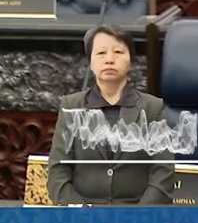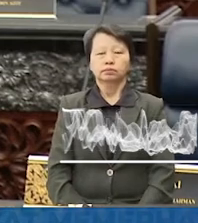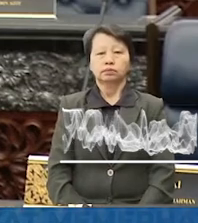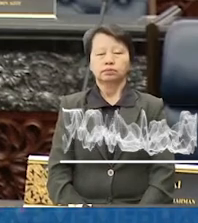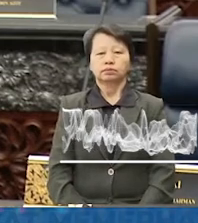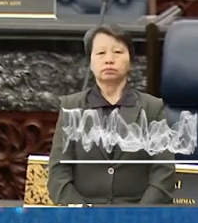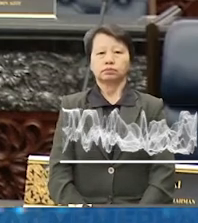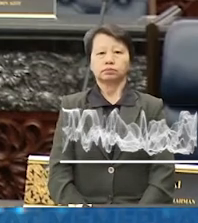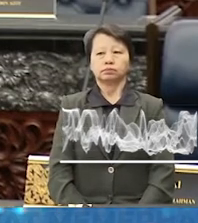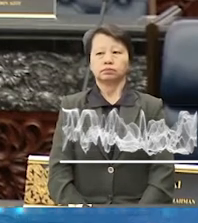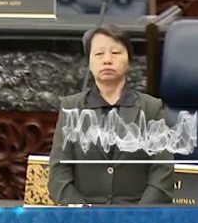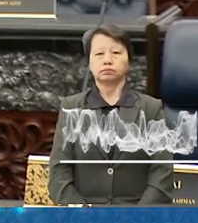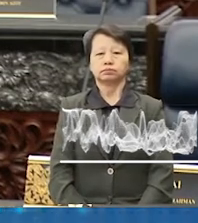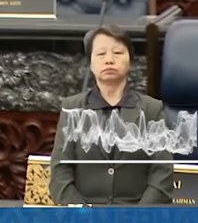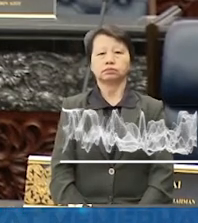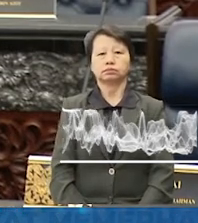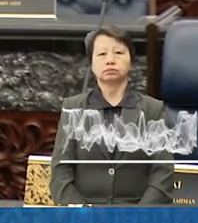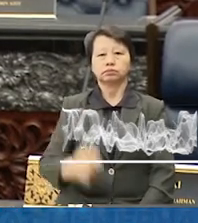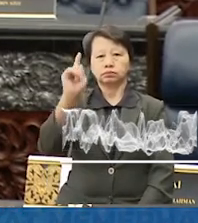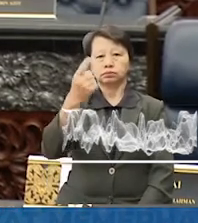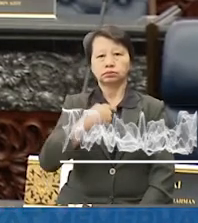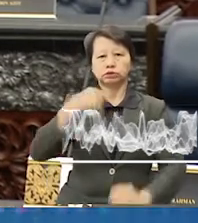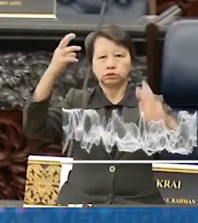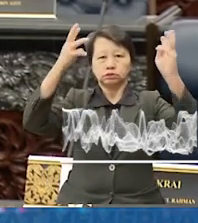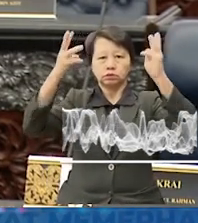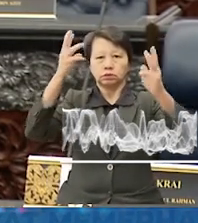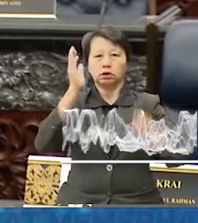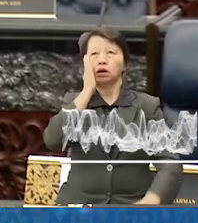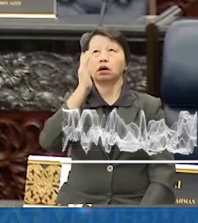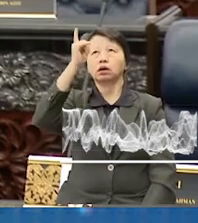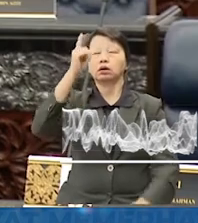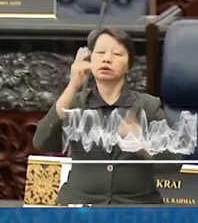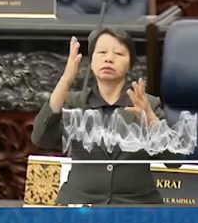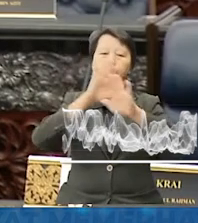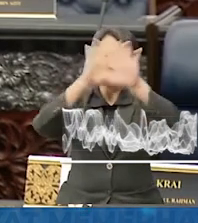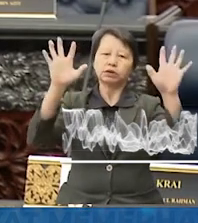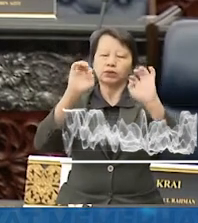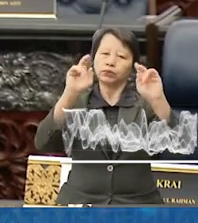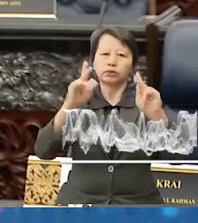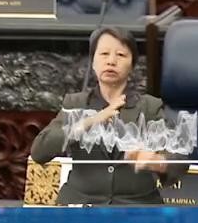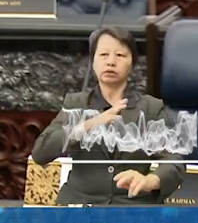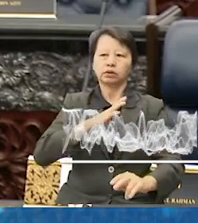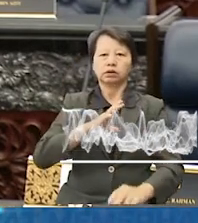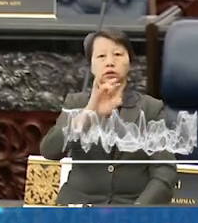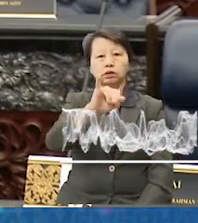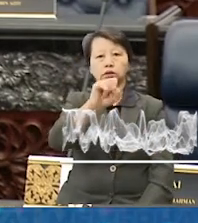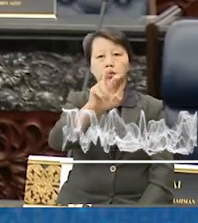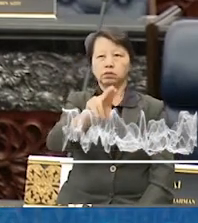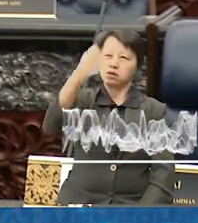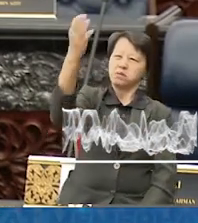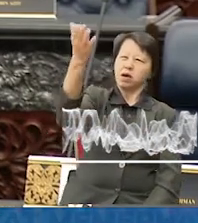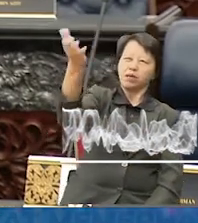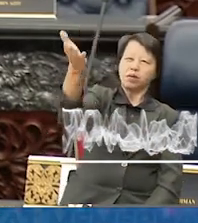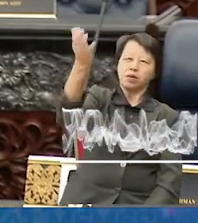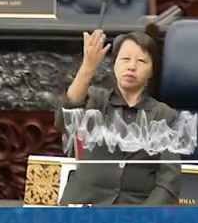Saya lagi? Ya. Ya, Yang Menteri, cuma saya khawatir tentang takbir. Okay, Alhamdulillah, jelas. Cuma isu kita mengecam